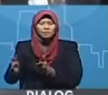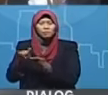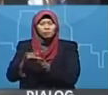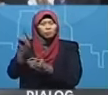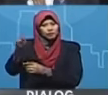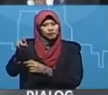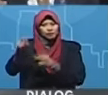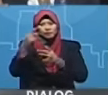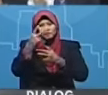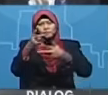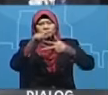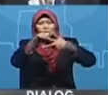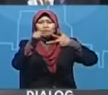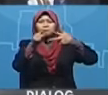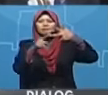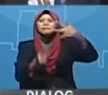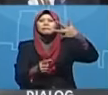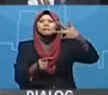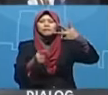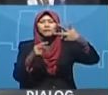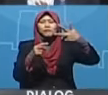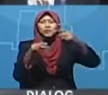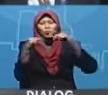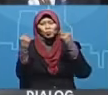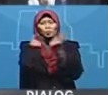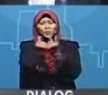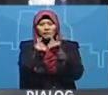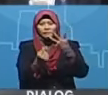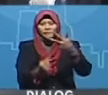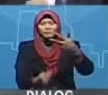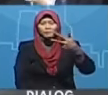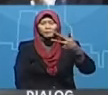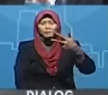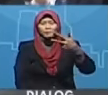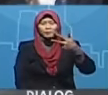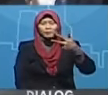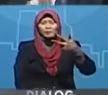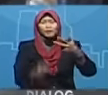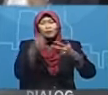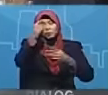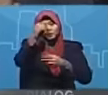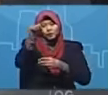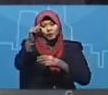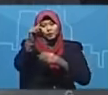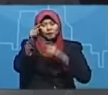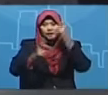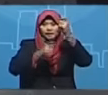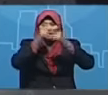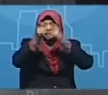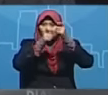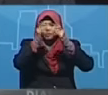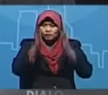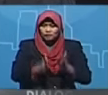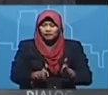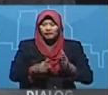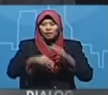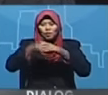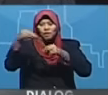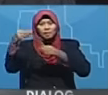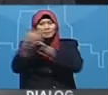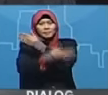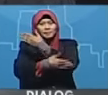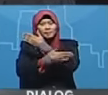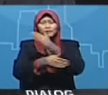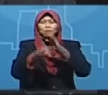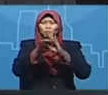lihat tiga apa ni golongan ni lah. Uh-huh. Okay, berkaitan dengan apa ni pelancong kita keluar negara. Kalau kita nak sebut sekali berkaitan